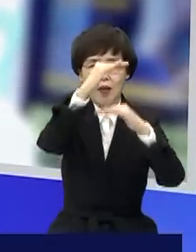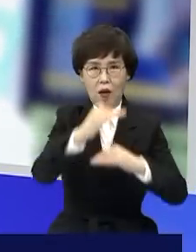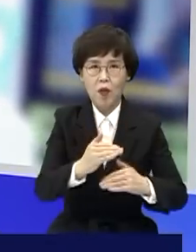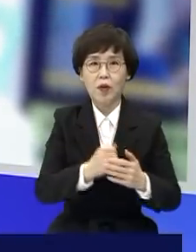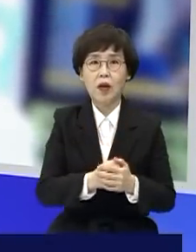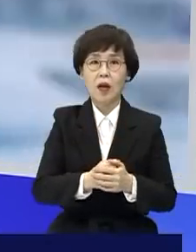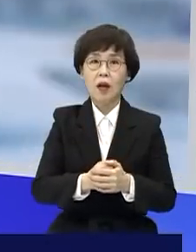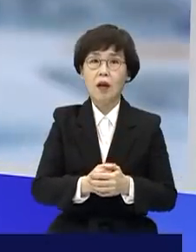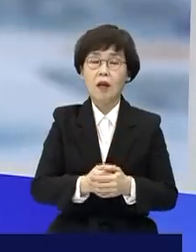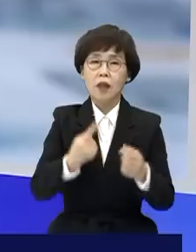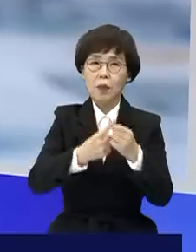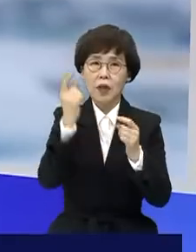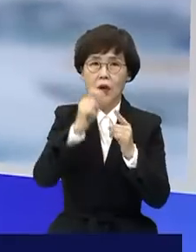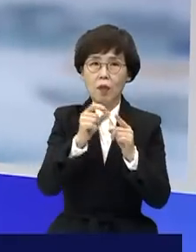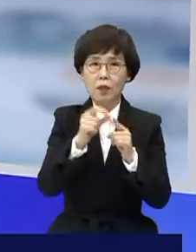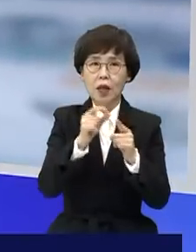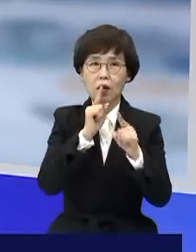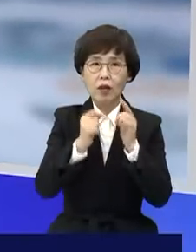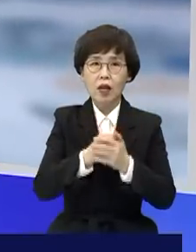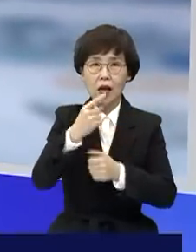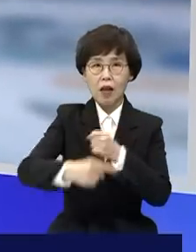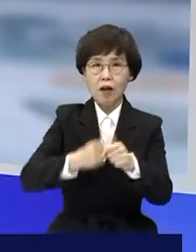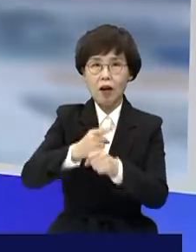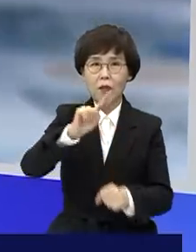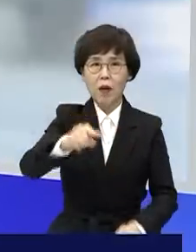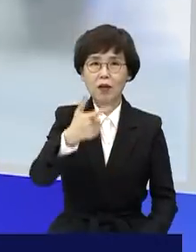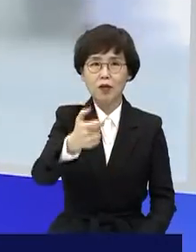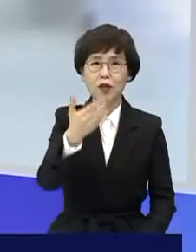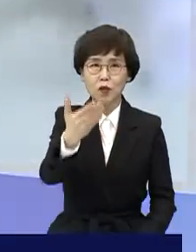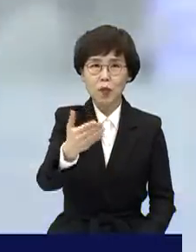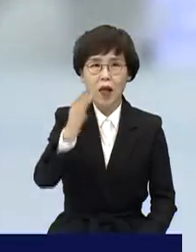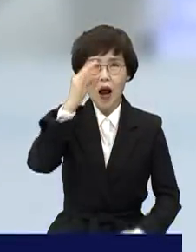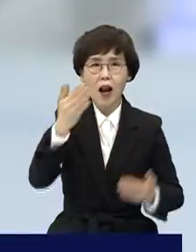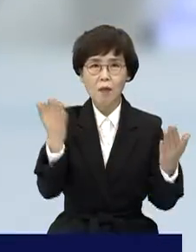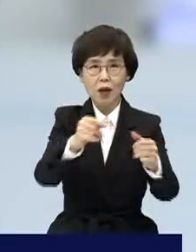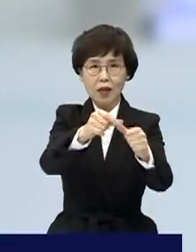1년에 169번 알바 채용한 편의점입니다.